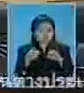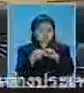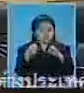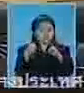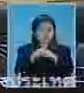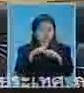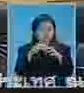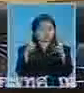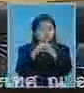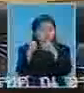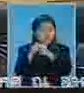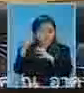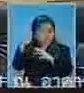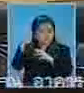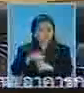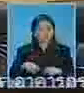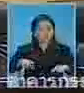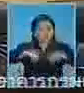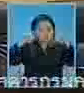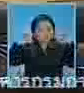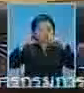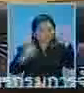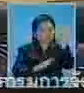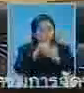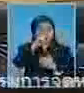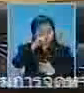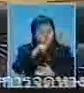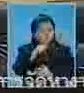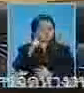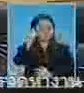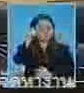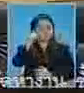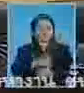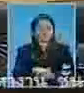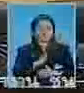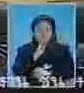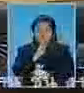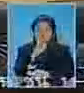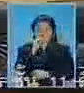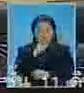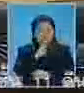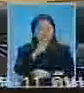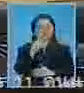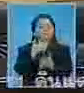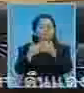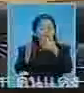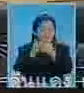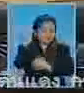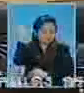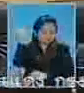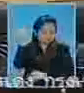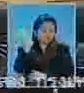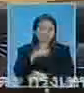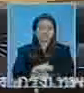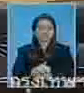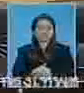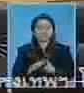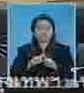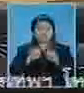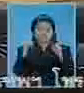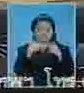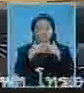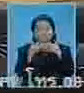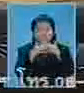เราในเวทีต่างประเทศสูงกว่านี้แน่นอนอันนี้ผมเอาความจริงมาพูดแต่ไม่เป็นไรครับนั่นคืออดีตแต่ยังไงก็แล้วแ